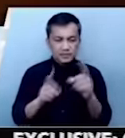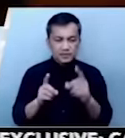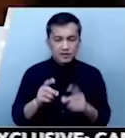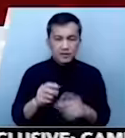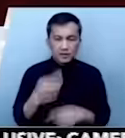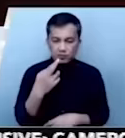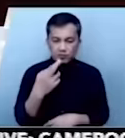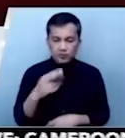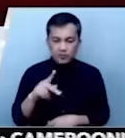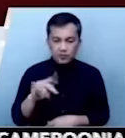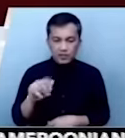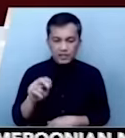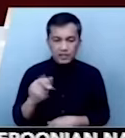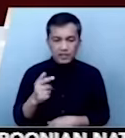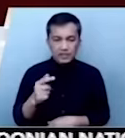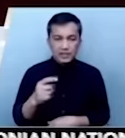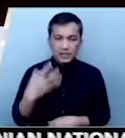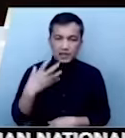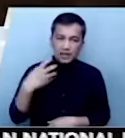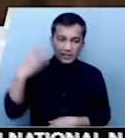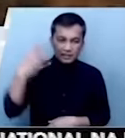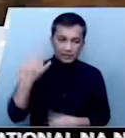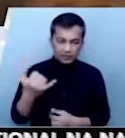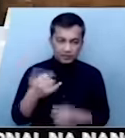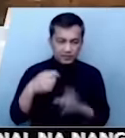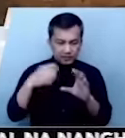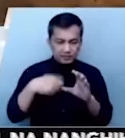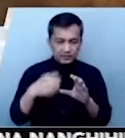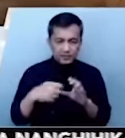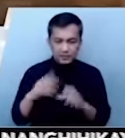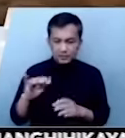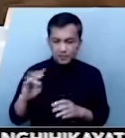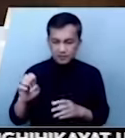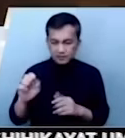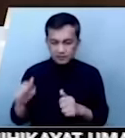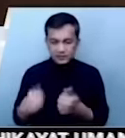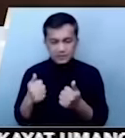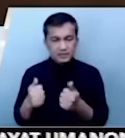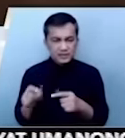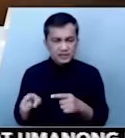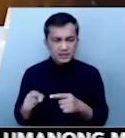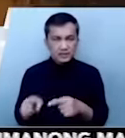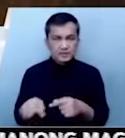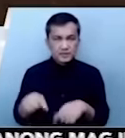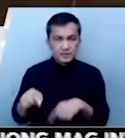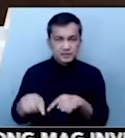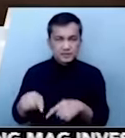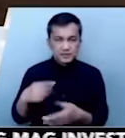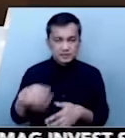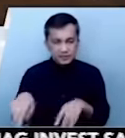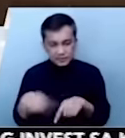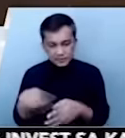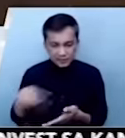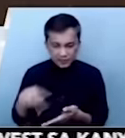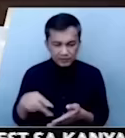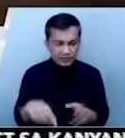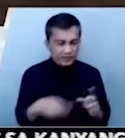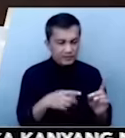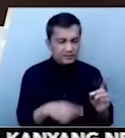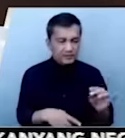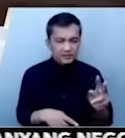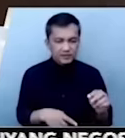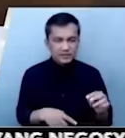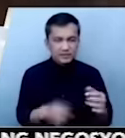ngayong sumasabak na sila sa taping. Si Barbie na-challenge sa pagta-tap dance habang si David naman nahihirapan sa intonation ng